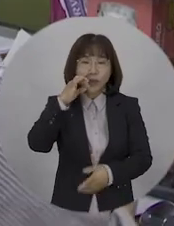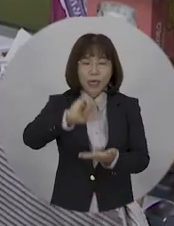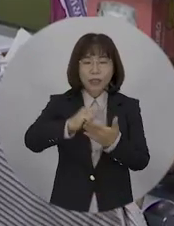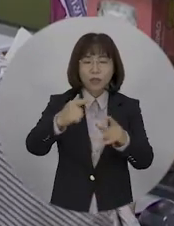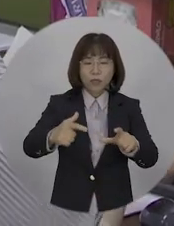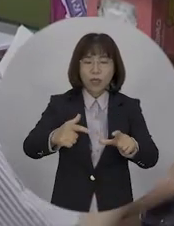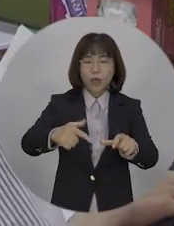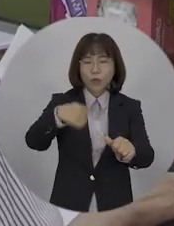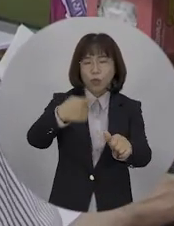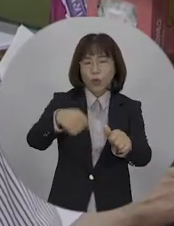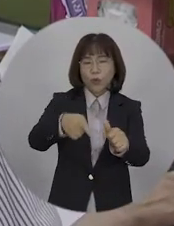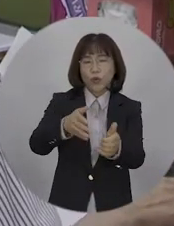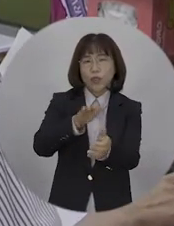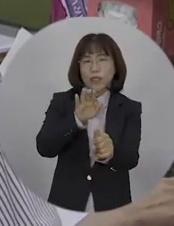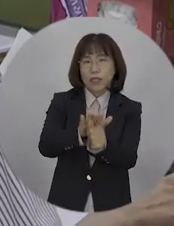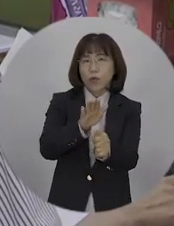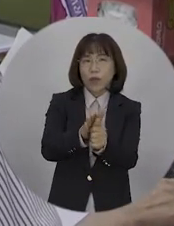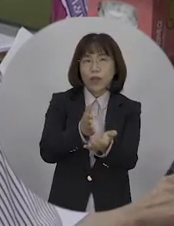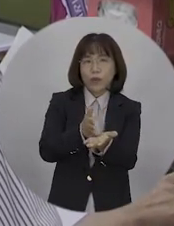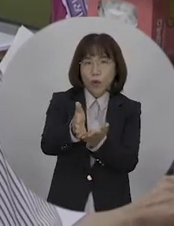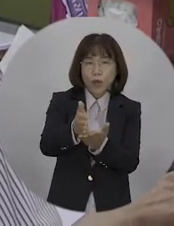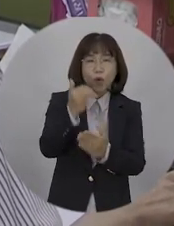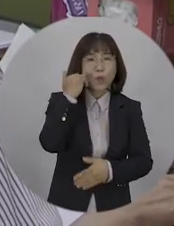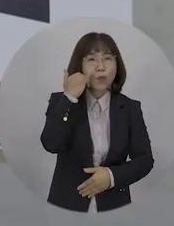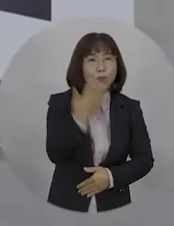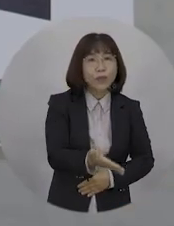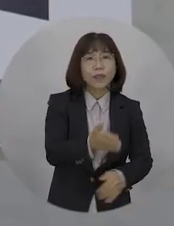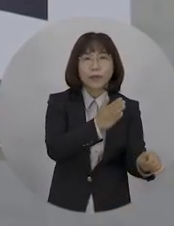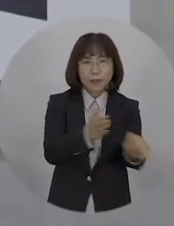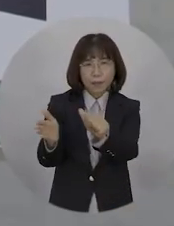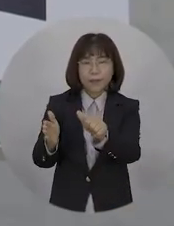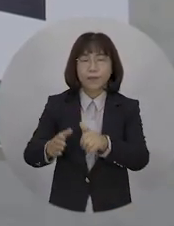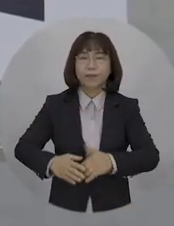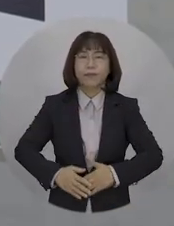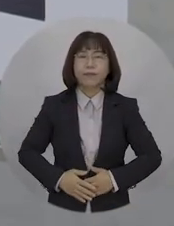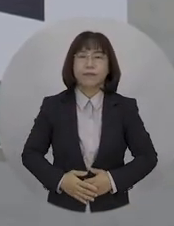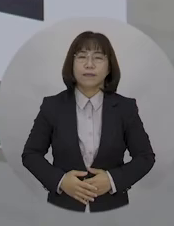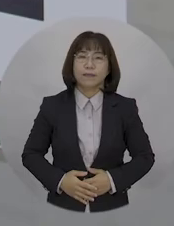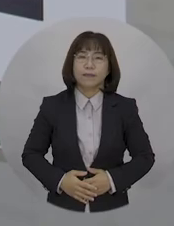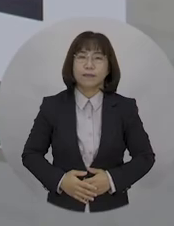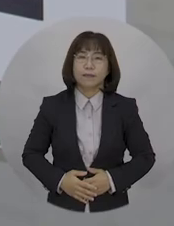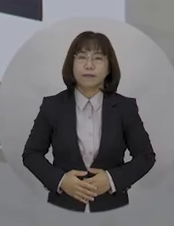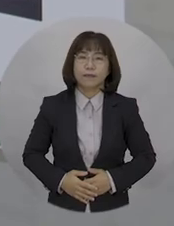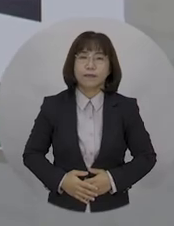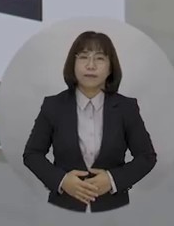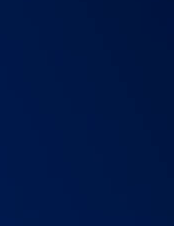강좌에 대한 보다 자세한 사항은 강서구청 교육지원과로 문의하면 됩니다.